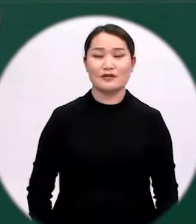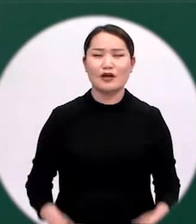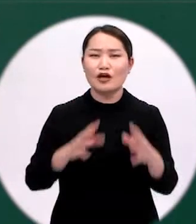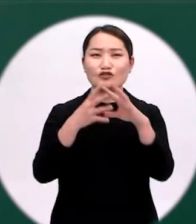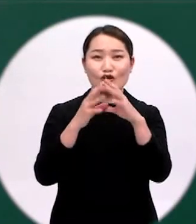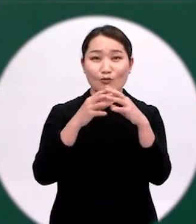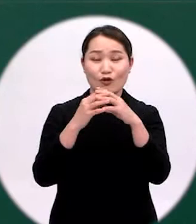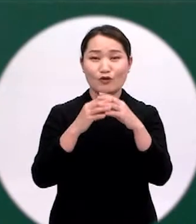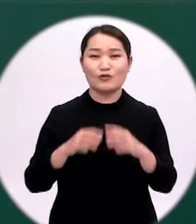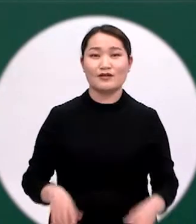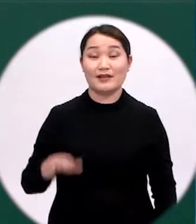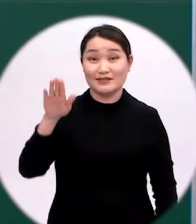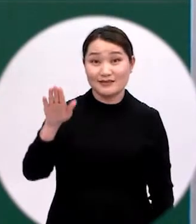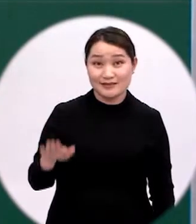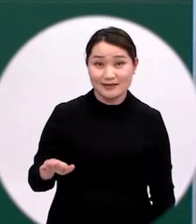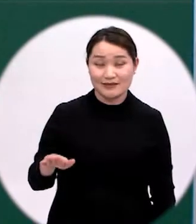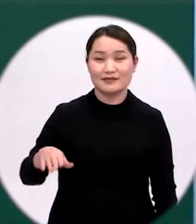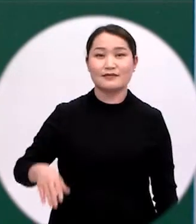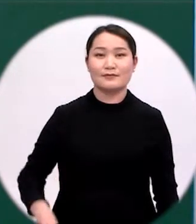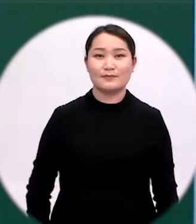Томоогүй жаал